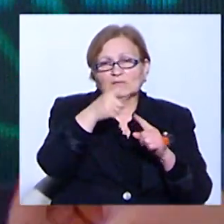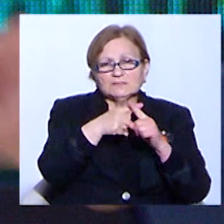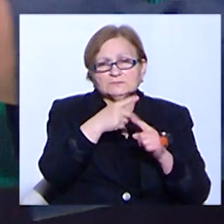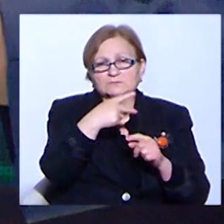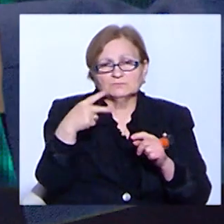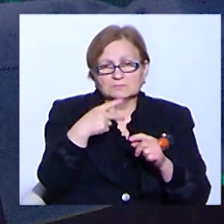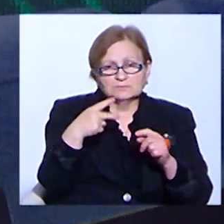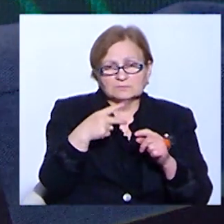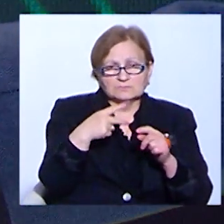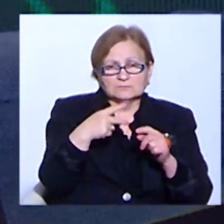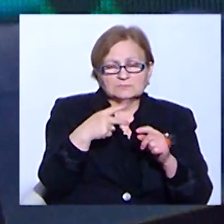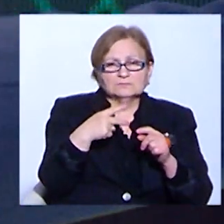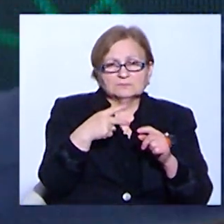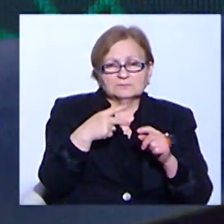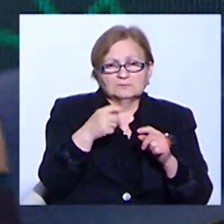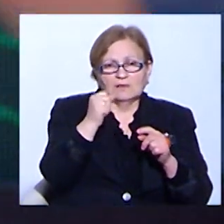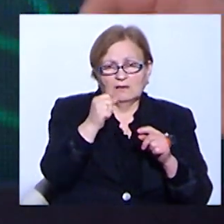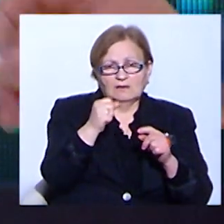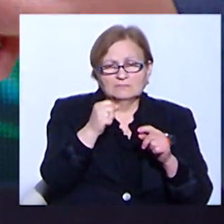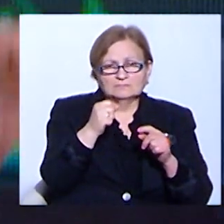ტოლფასია, x-ი უდრის a